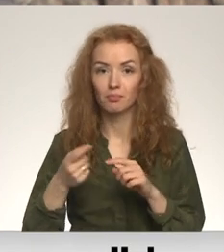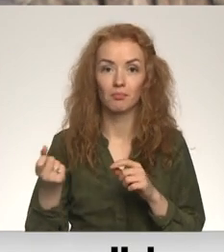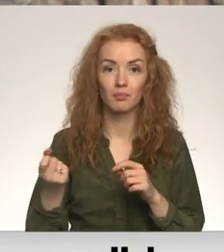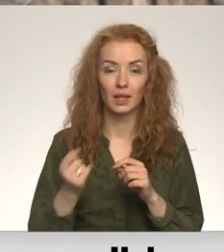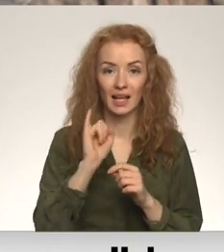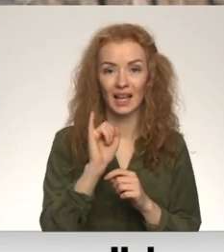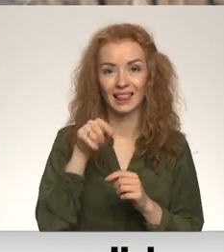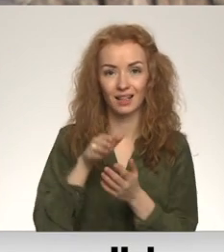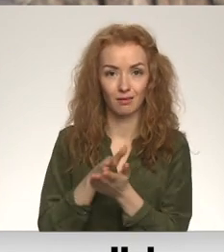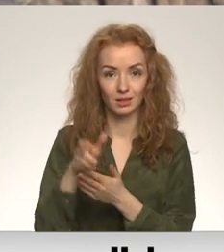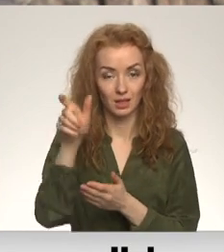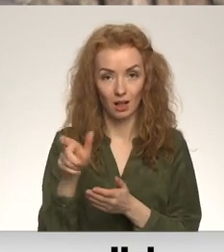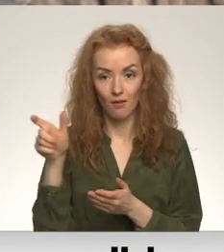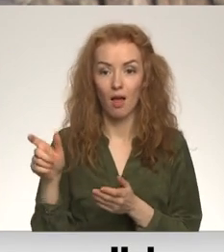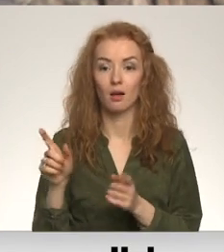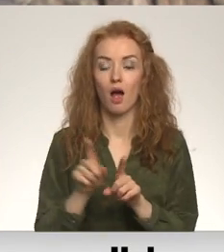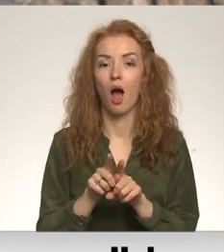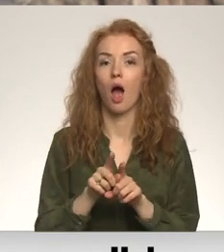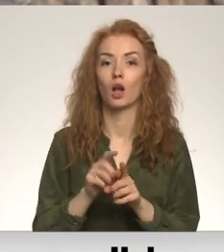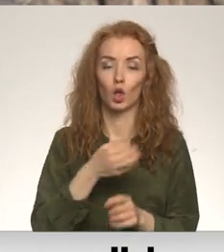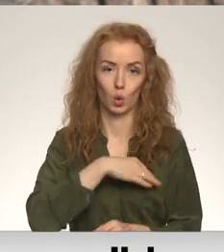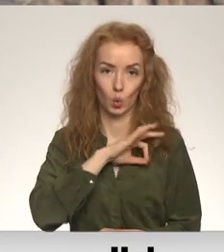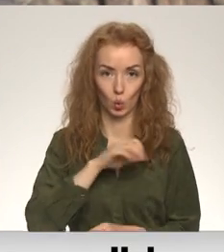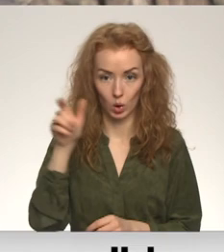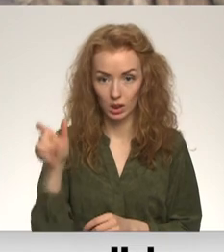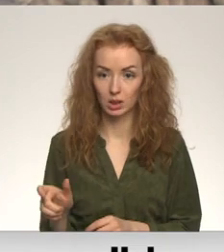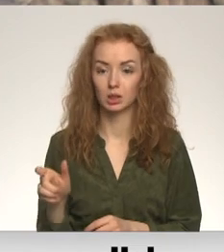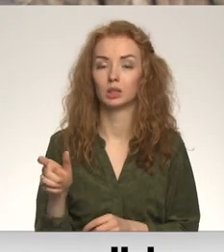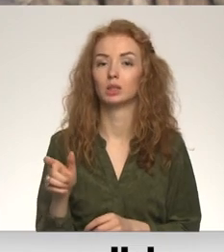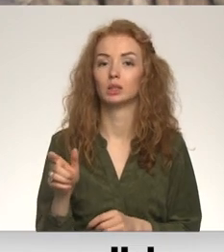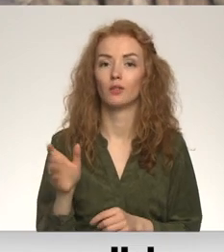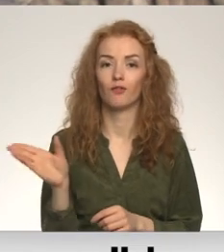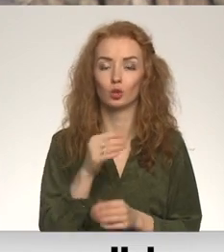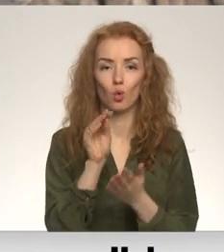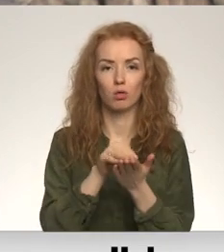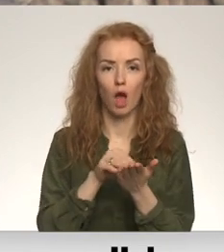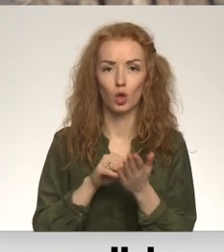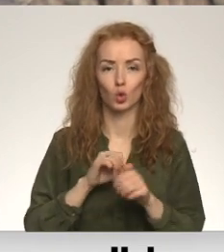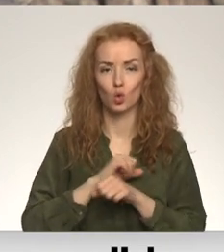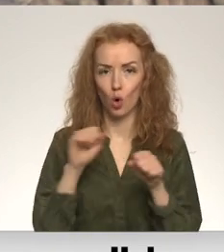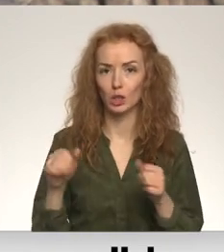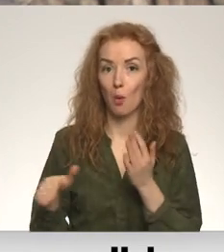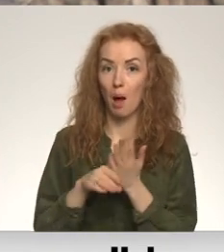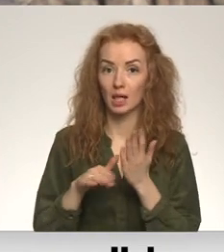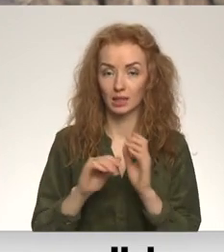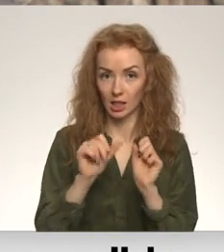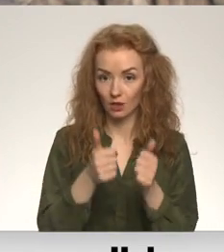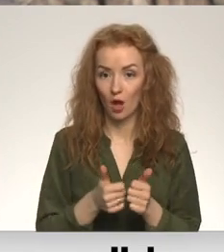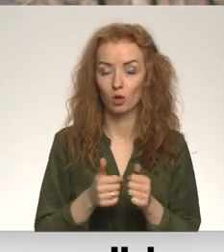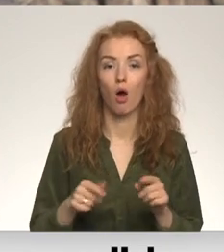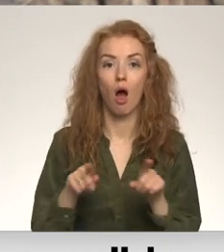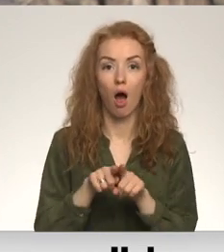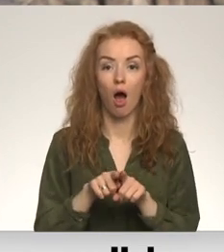IT cilvēks, pieslēdzās klāt juristi, kuri visu datu drošības sadaļu mums palīdzēja izveidot, pieslēdzās